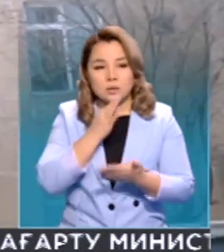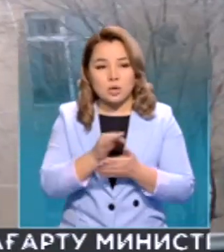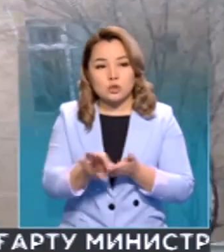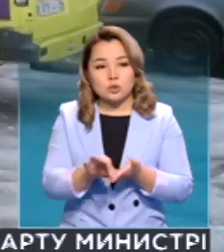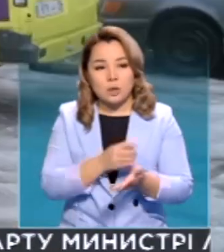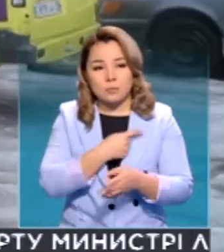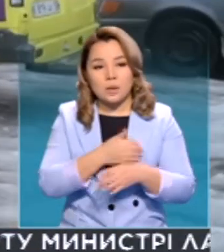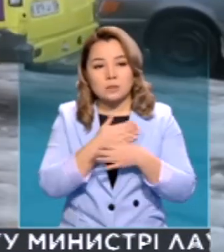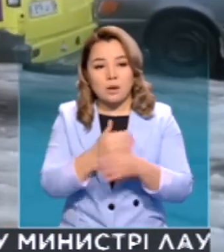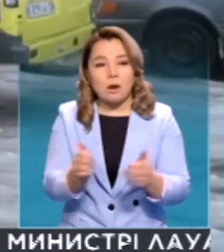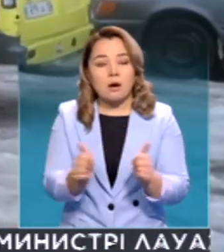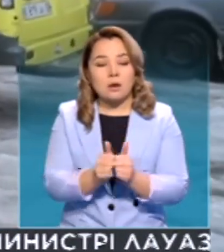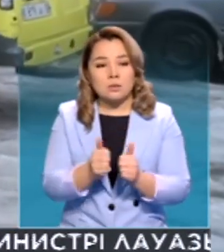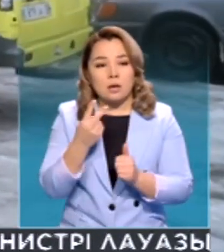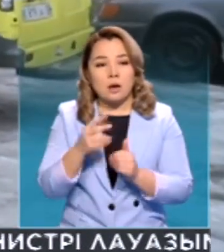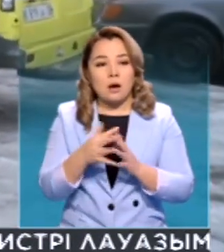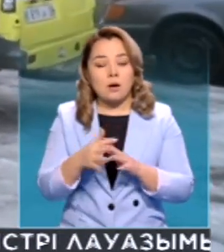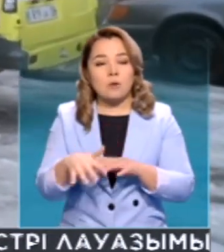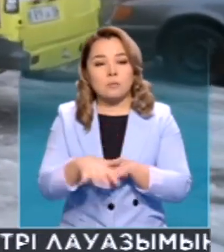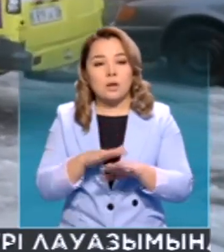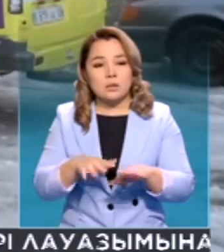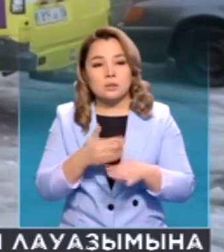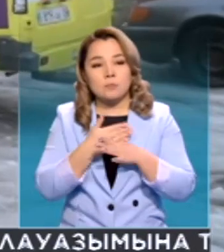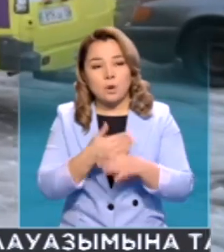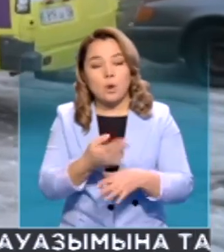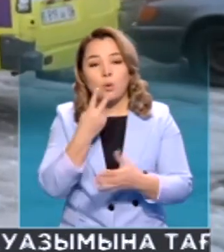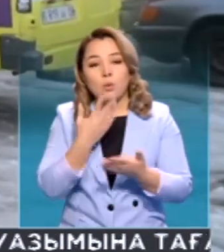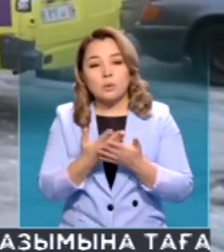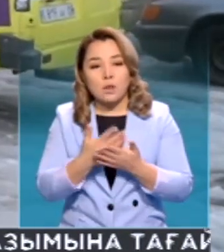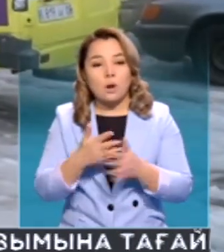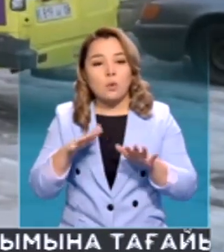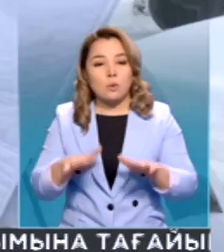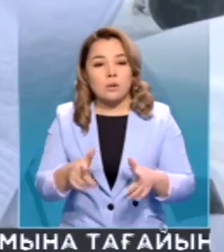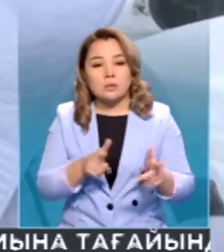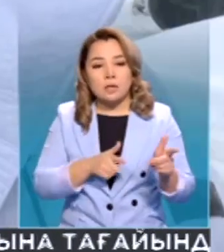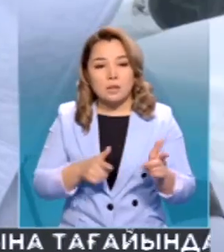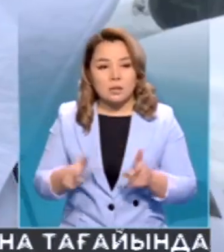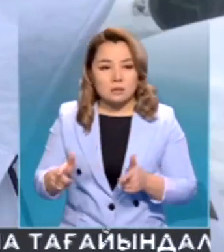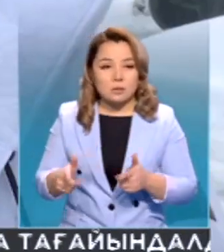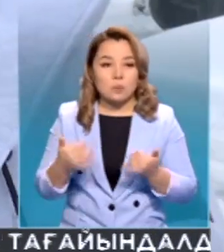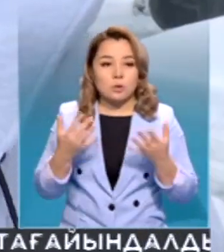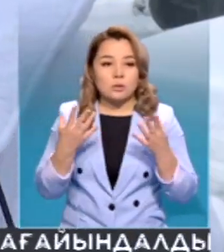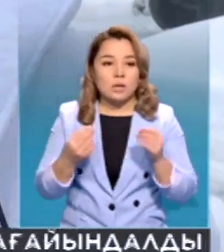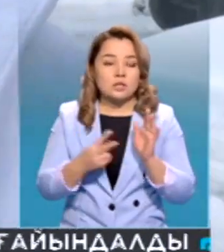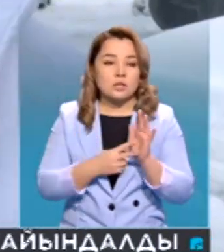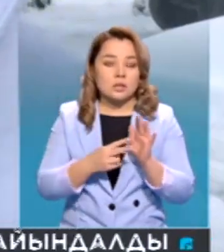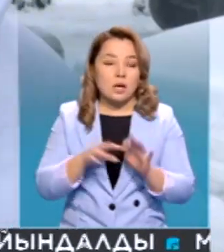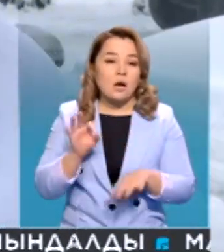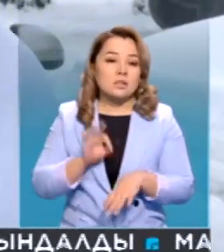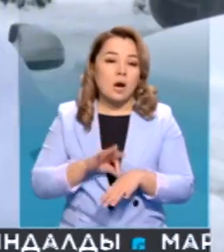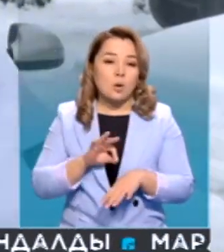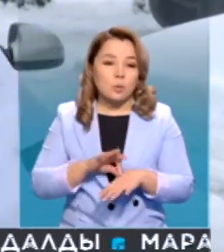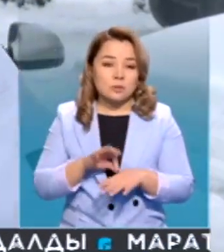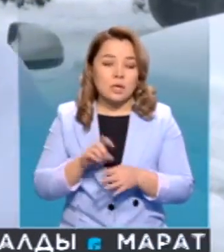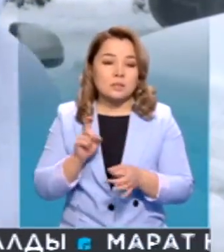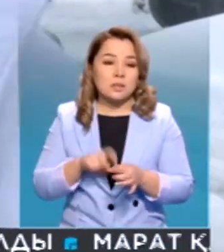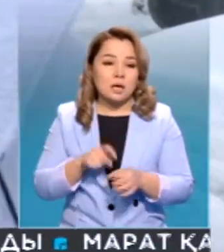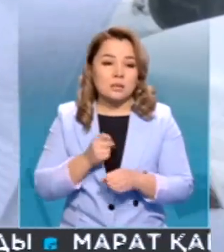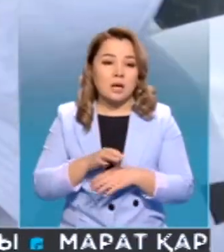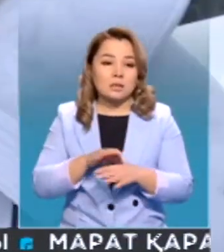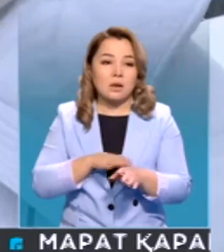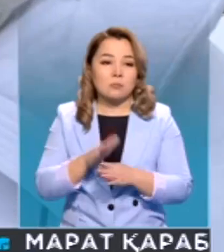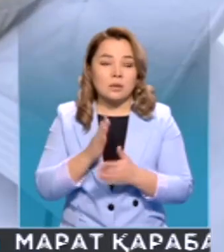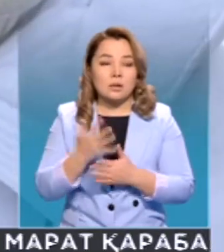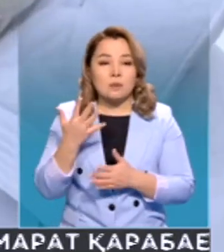үшін қала маңындағы екі ауылда стационарлық көмек көрсететін орын дайындалған. Бүгінгі таңда 7 науқас тіркеліп отыр. Оның